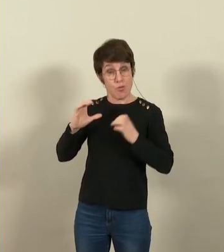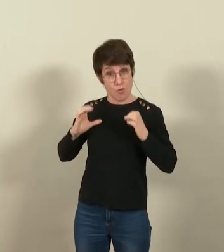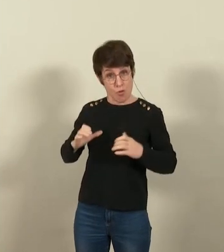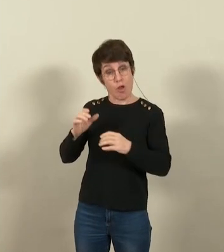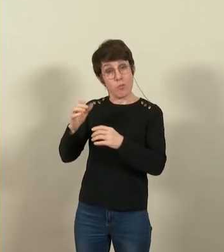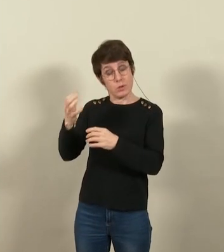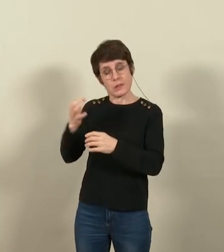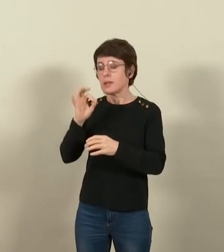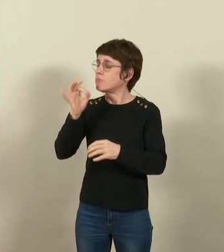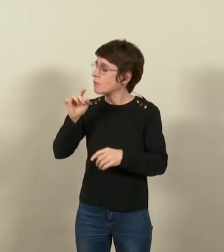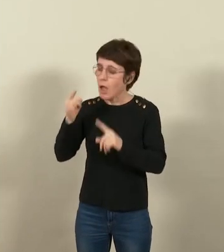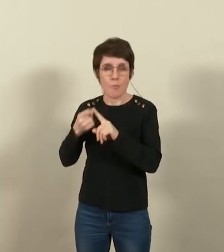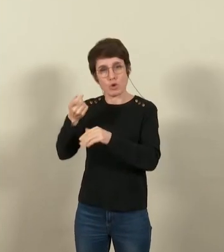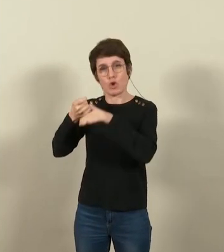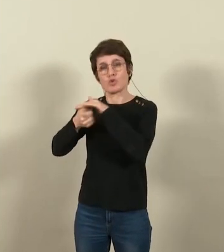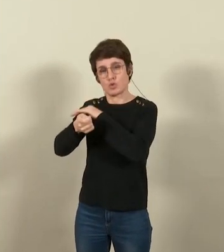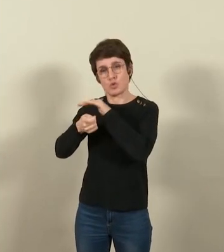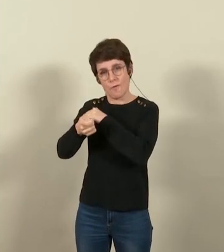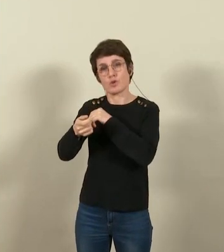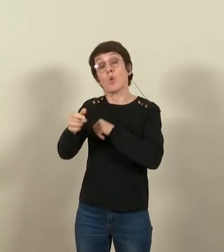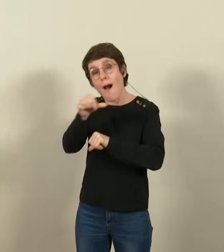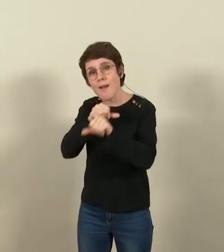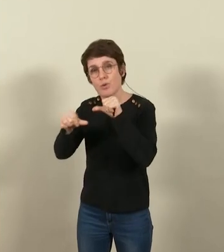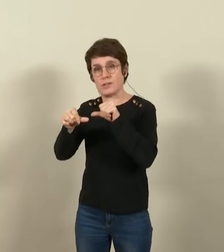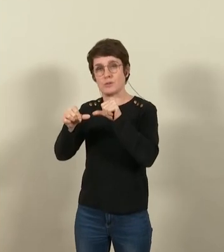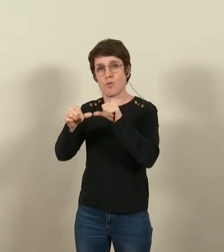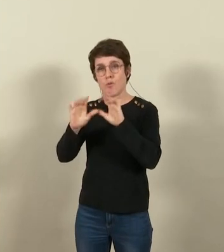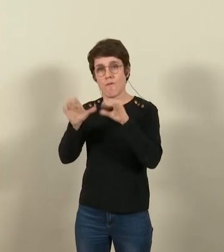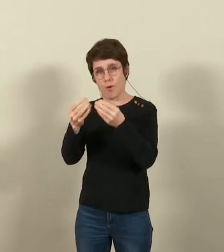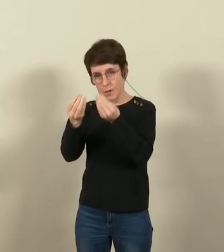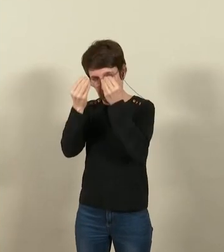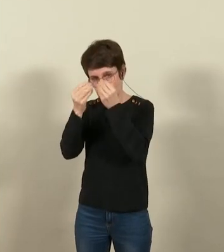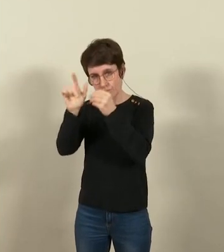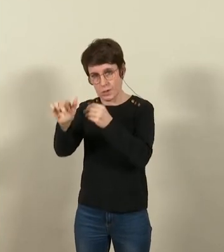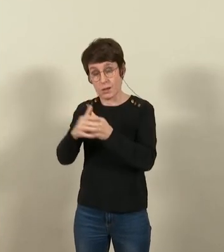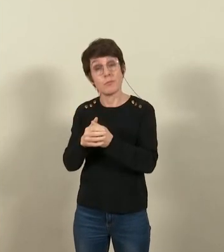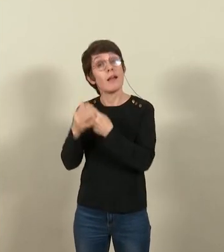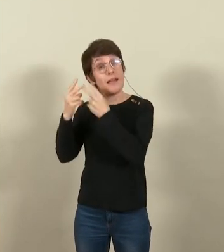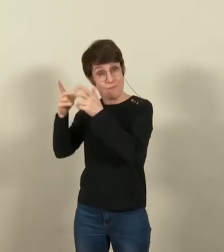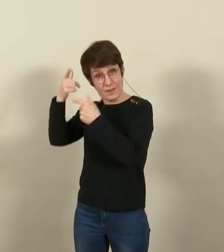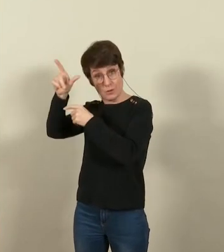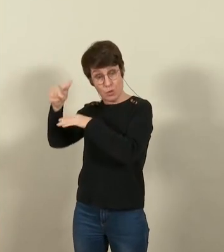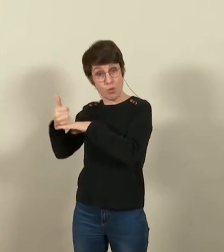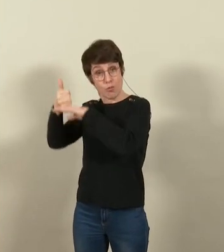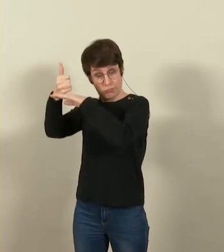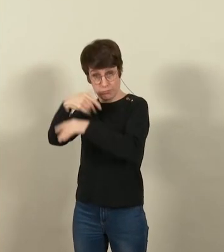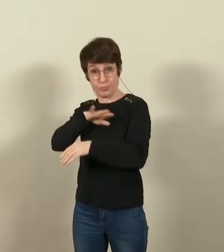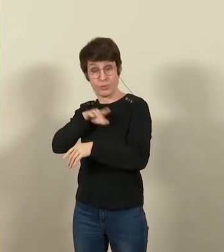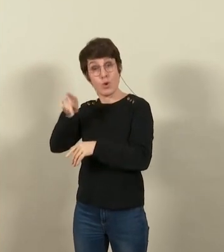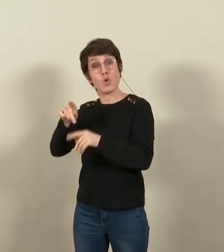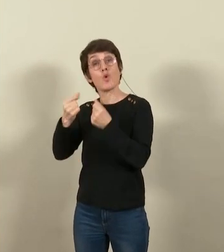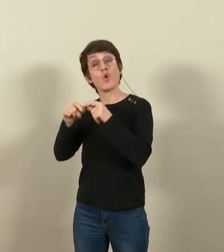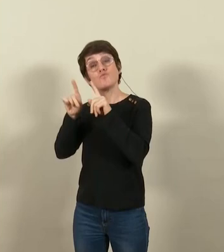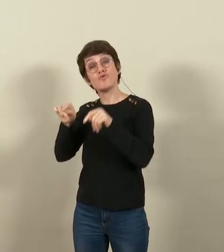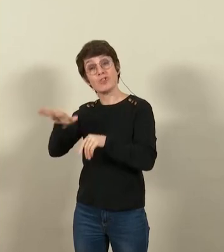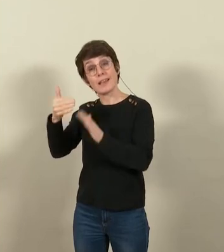subventions euh justement au suivi de ces formations c'était une demande qui a été faite par la Ville de Lyon la ville de Lyon porte un budget de 15000 € je vous laisse